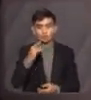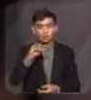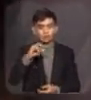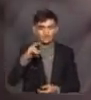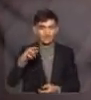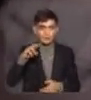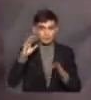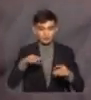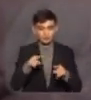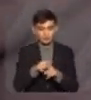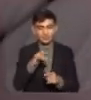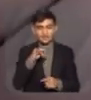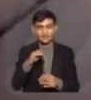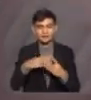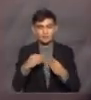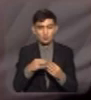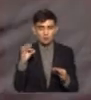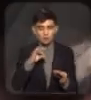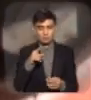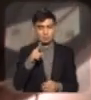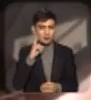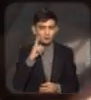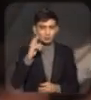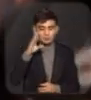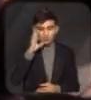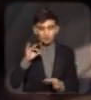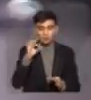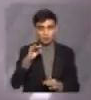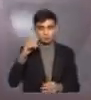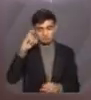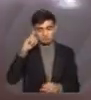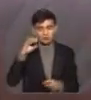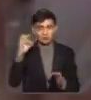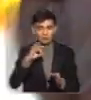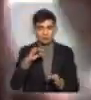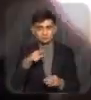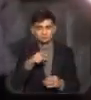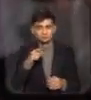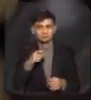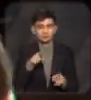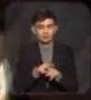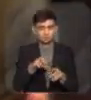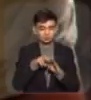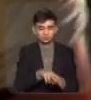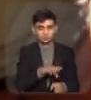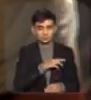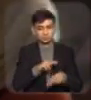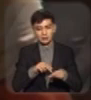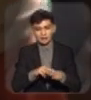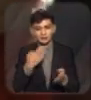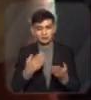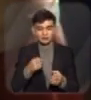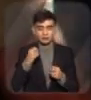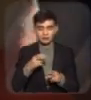которые представляют интересы семьи, заявили, что молодой человек подвергся психологическому насилию со стороны сотрудников